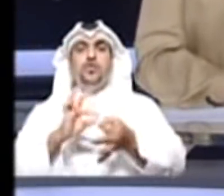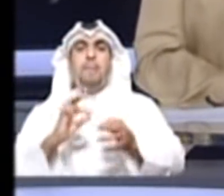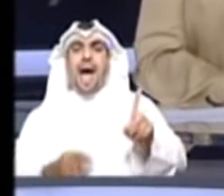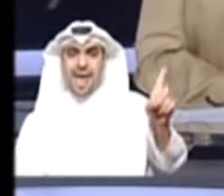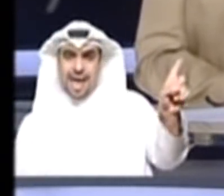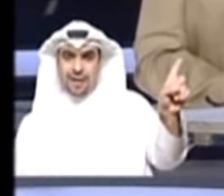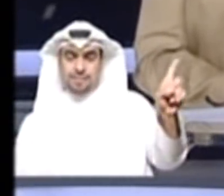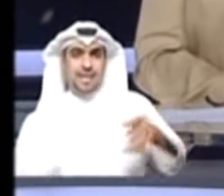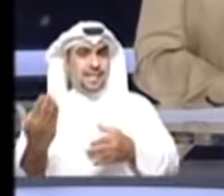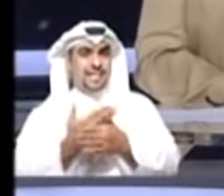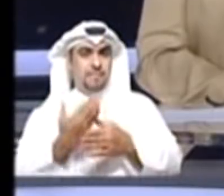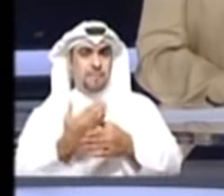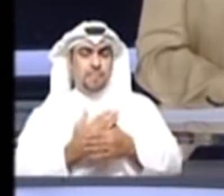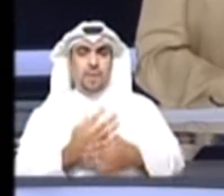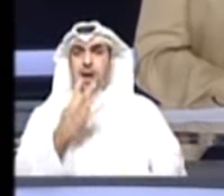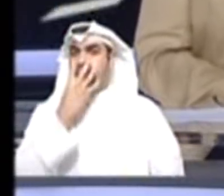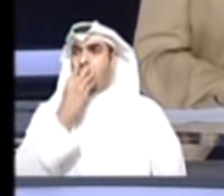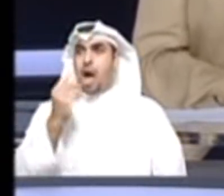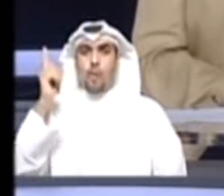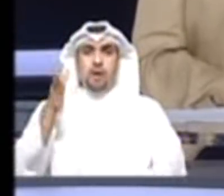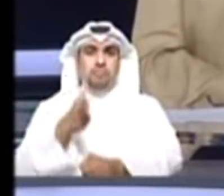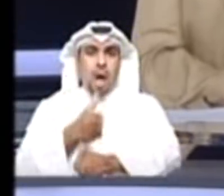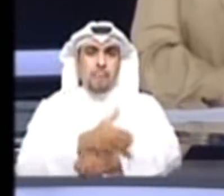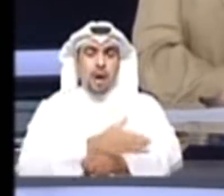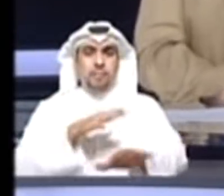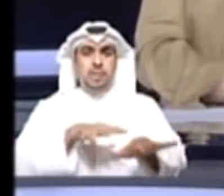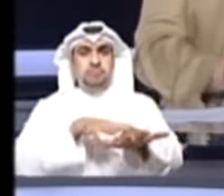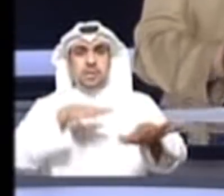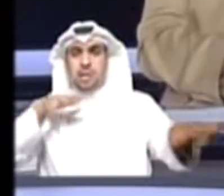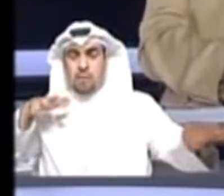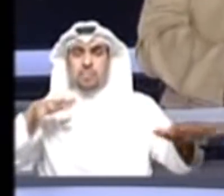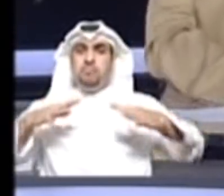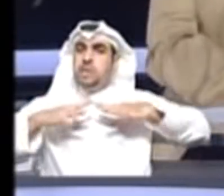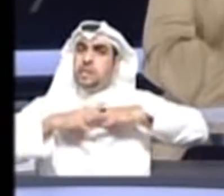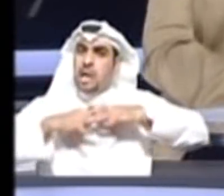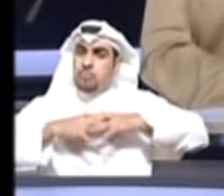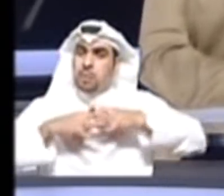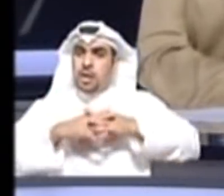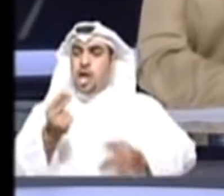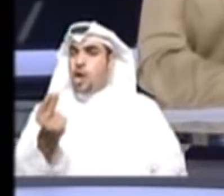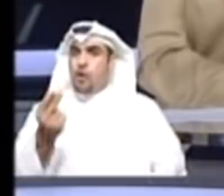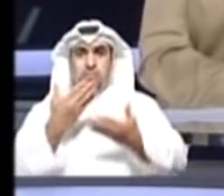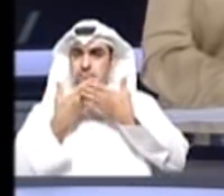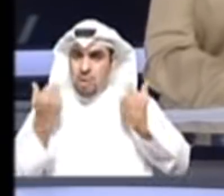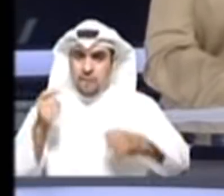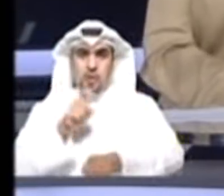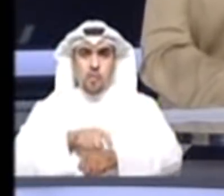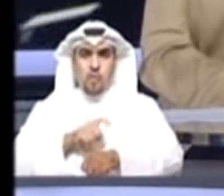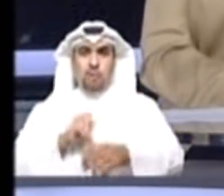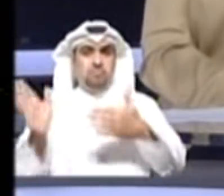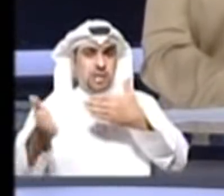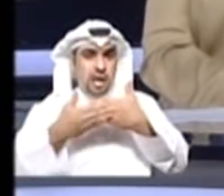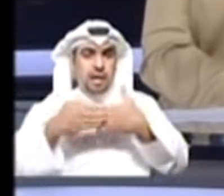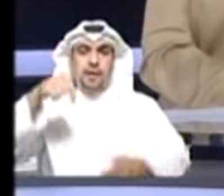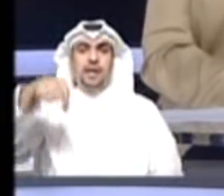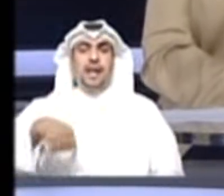على المراجعين من سكان محافظة الأحمدي. هذا ولا تألو الهيئة العامة لشؤون ذوي الإعاقة جهدا في سبيل